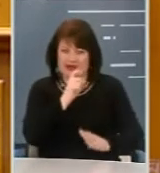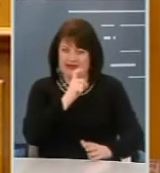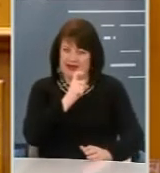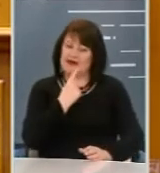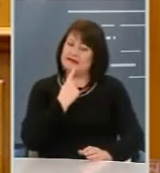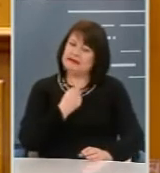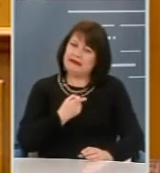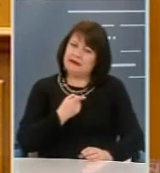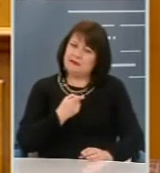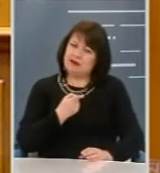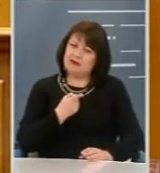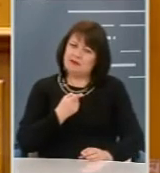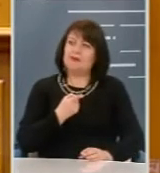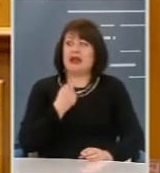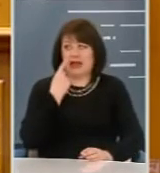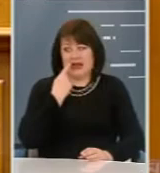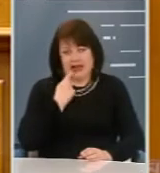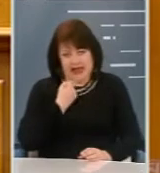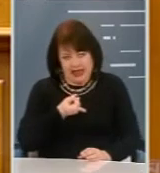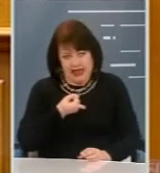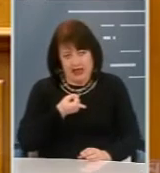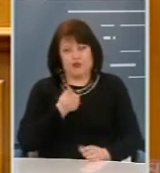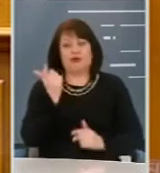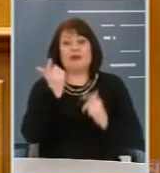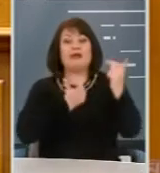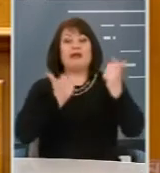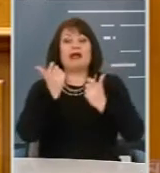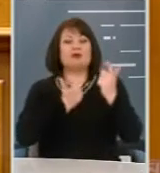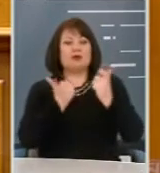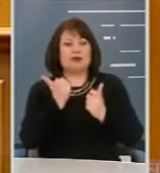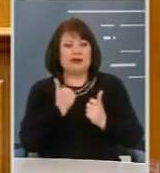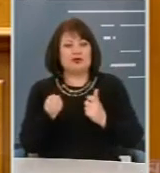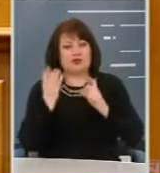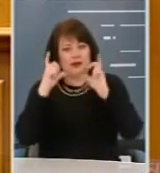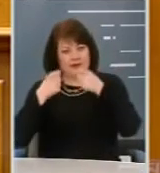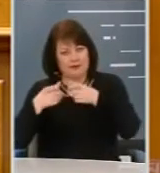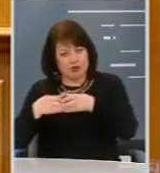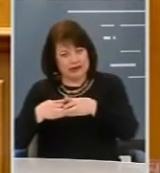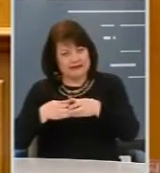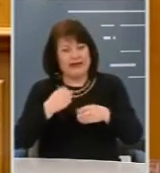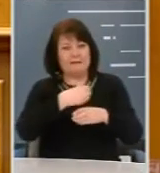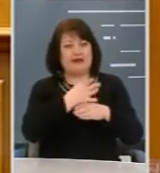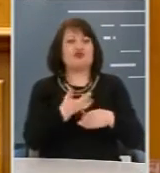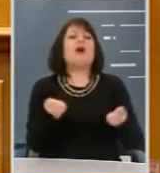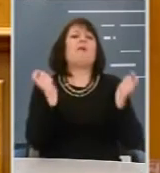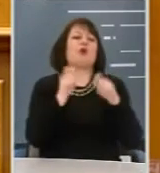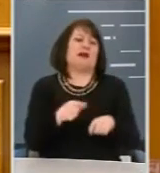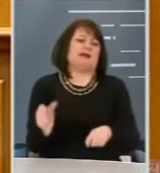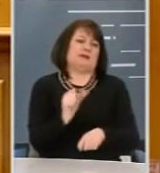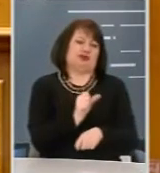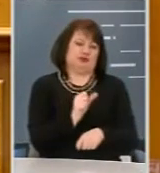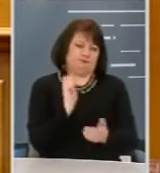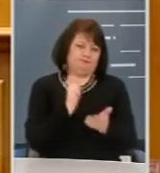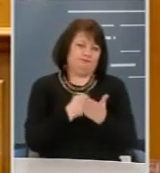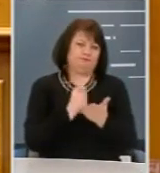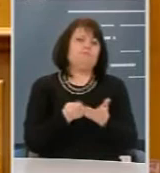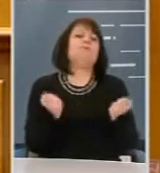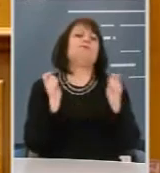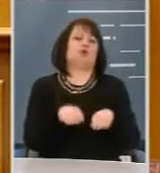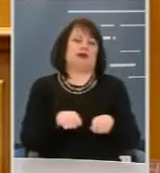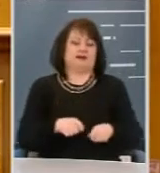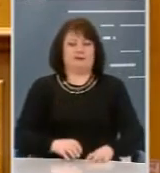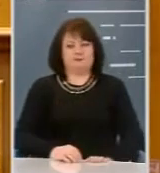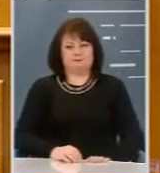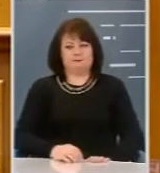2010 διαπιστώνει ότι τα δάνεια των δύο κομμάτων δεν μπορούν να αποπληρωθούν. Θέλω εδώ να